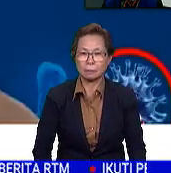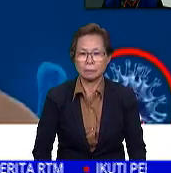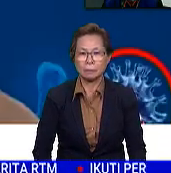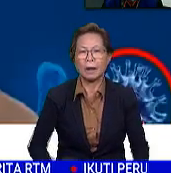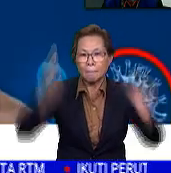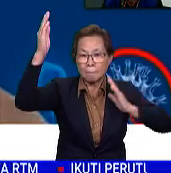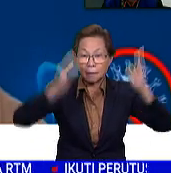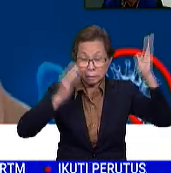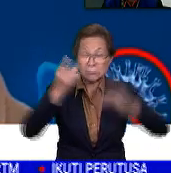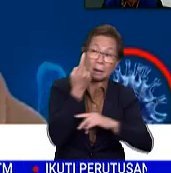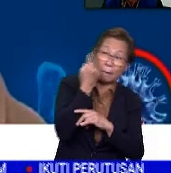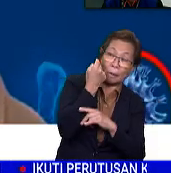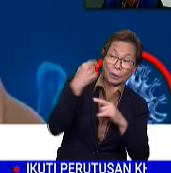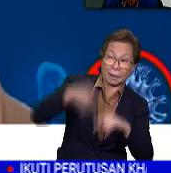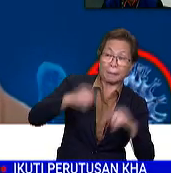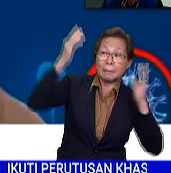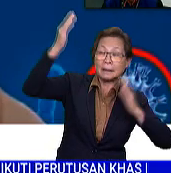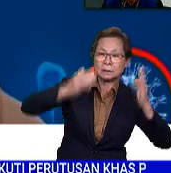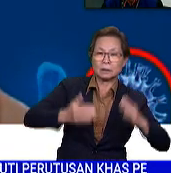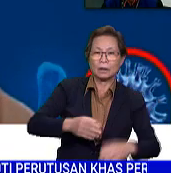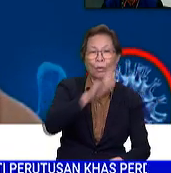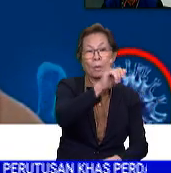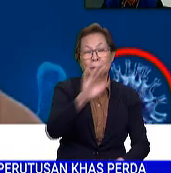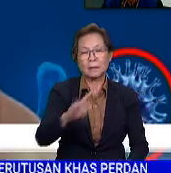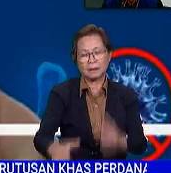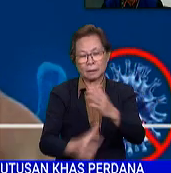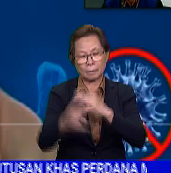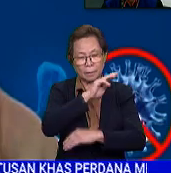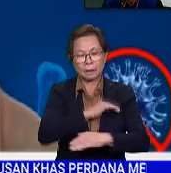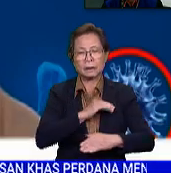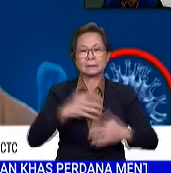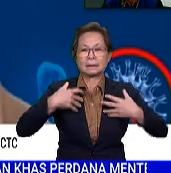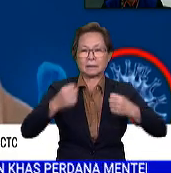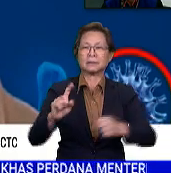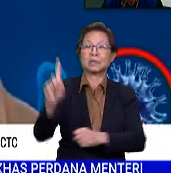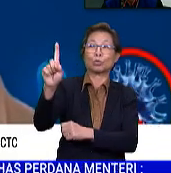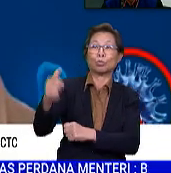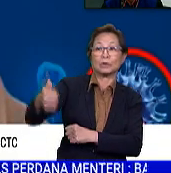Di Malaysia juga baru-baru ini, Yang Berhormat Timbalan Menteri Kesihatan Satu telah pun